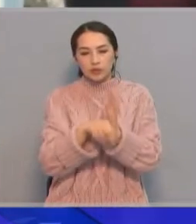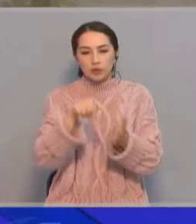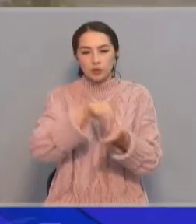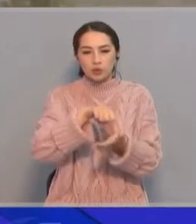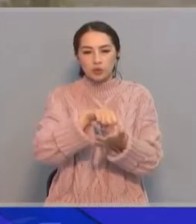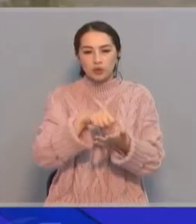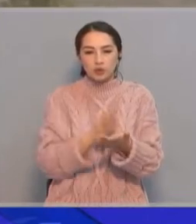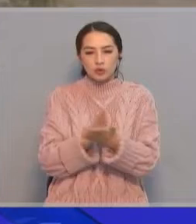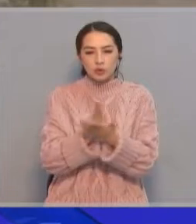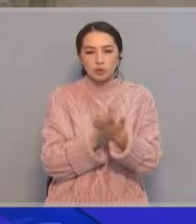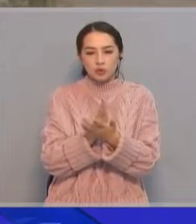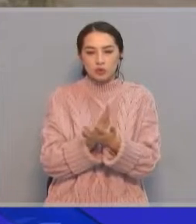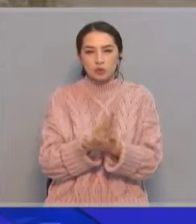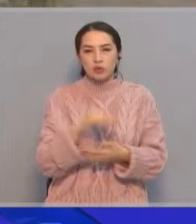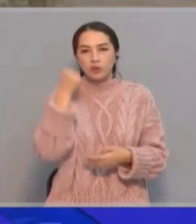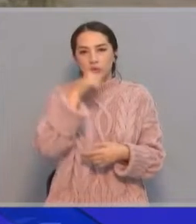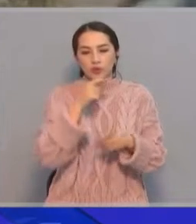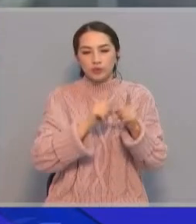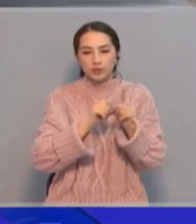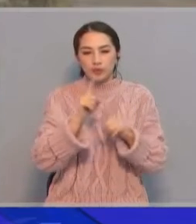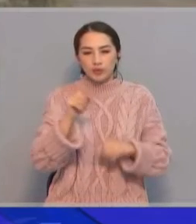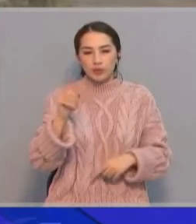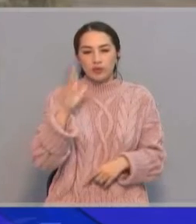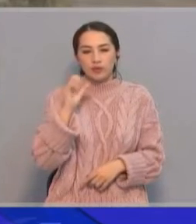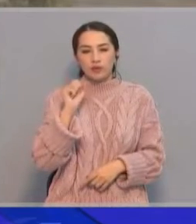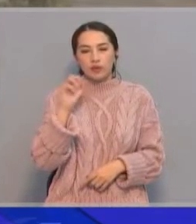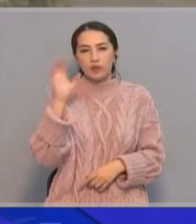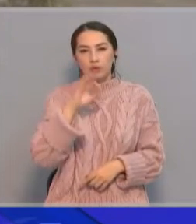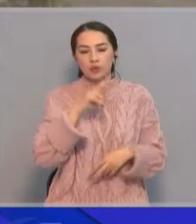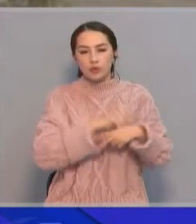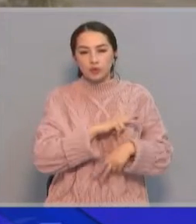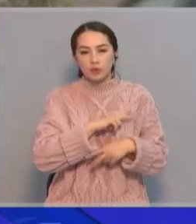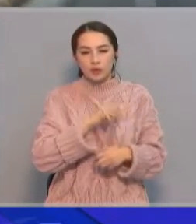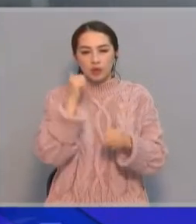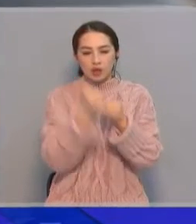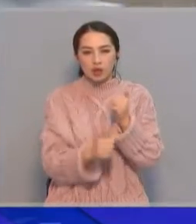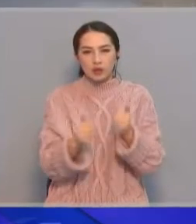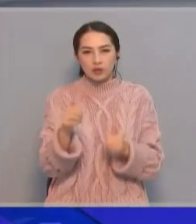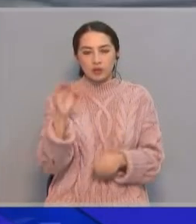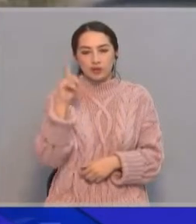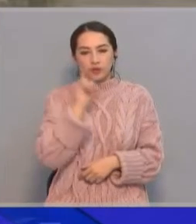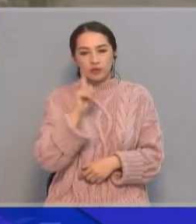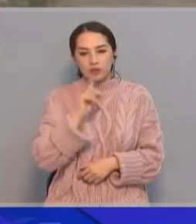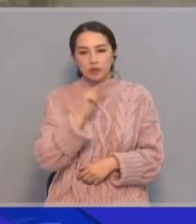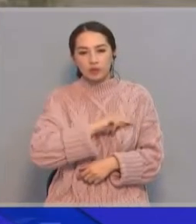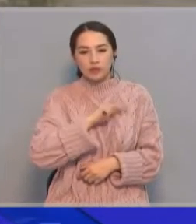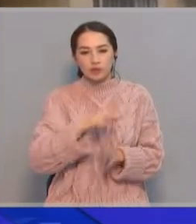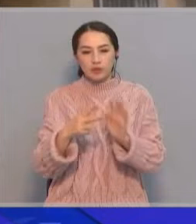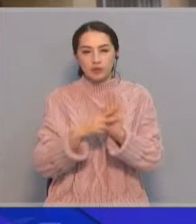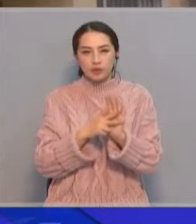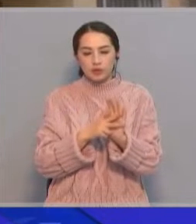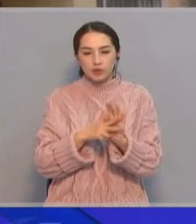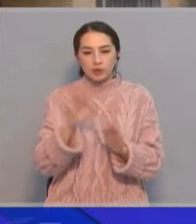учете службы пробации. С начала года через ярмарку вакансий трудоустроены на постоянную и временную работу 8 граждан